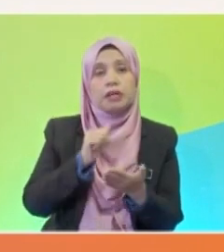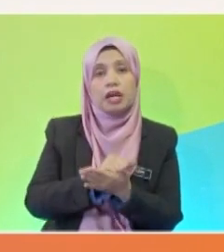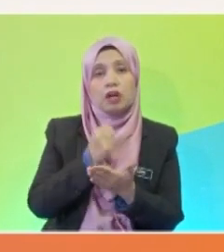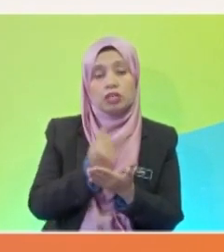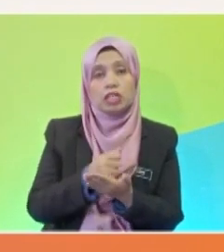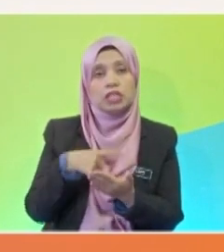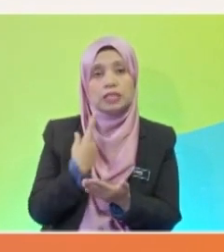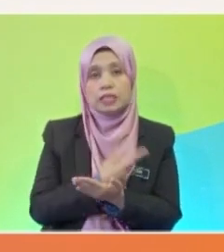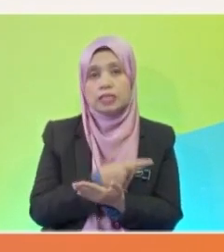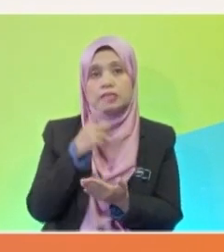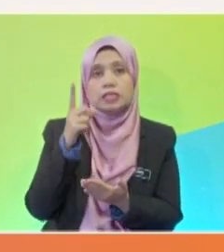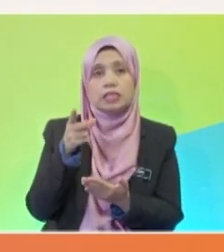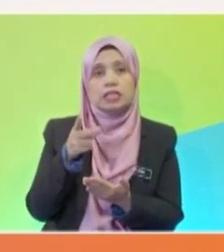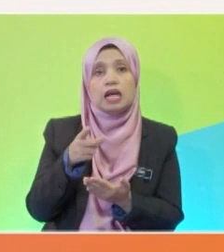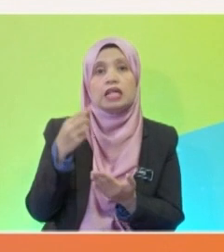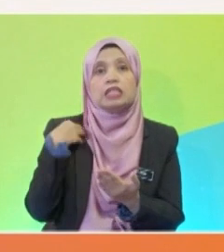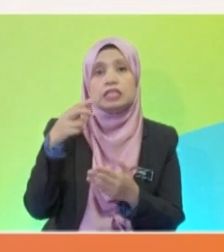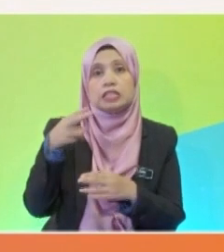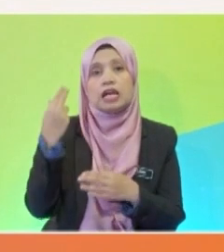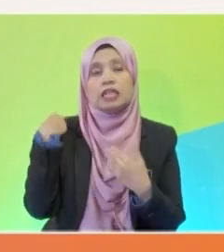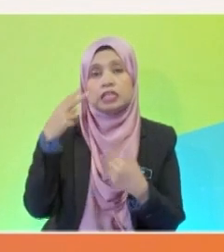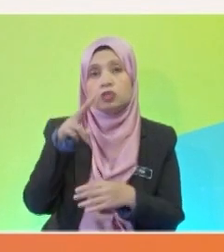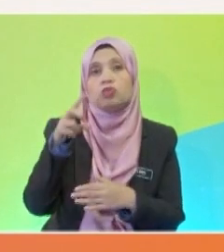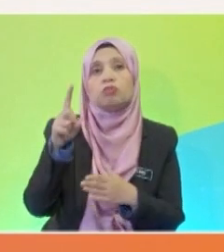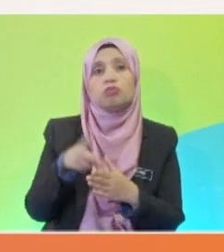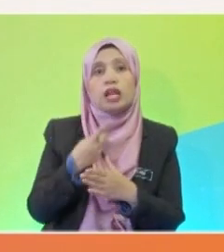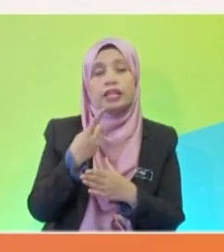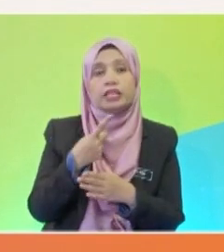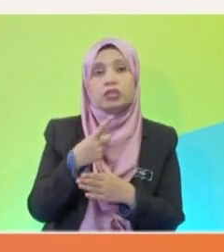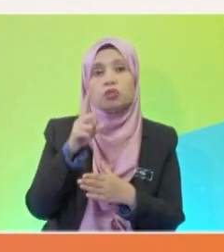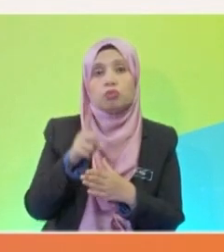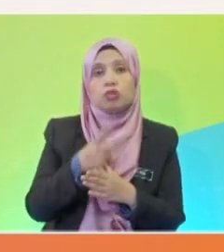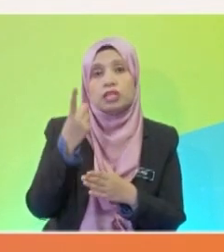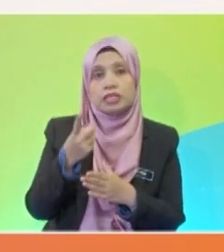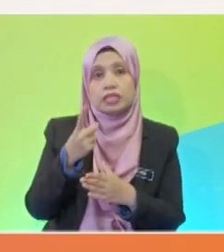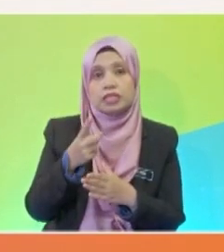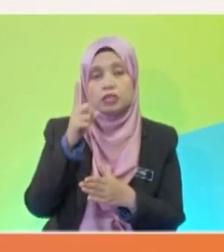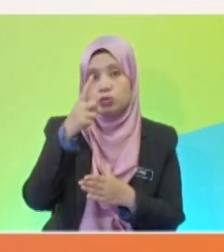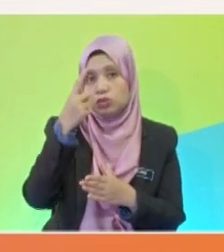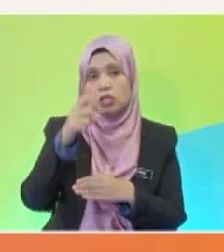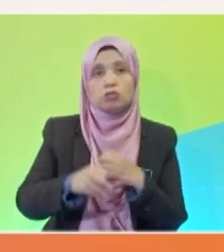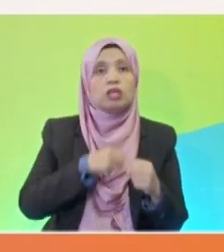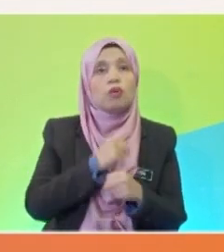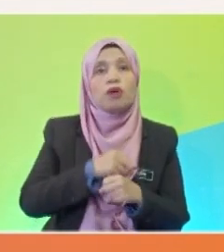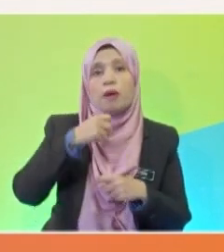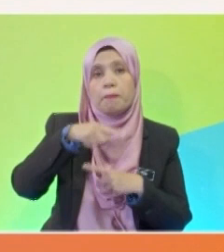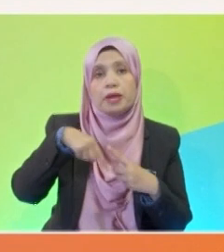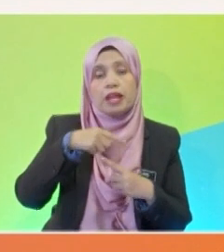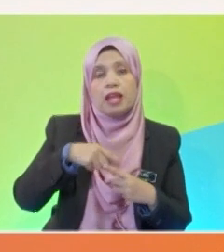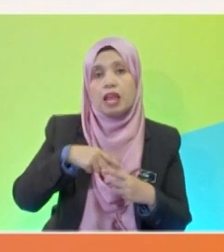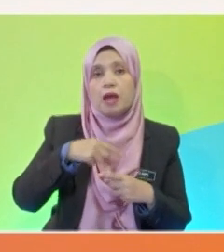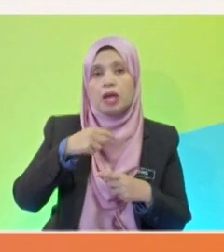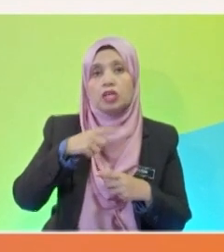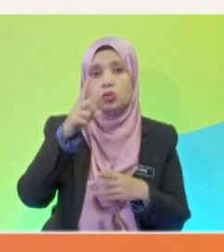dia ada 2 bulan sahaja. Baik. Faedah ni dikira atas 2 bulan. Faedah ni setahun, Nisa. Tapi bila 2 bulan